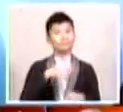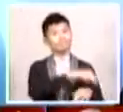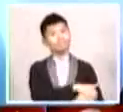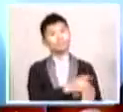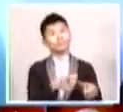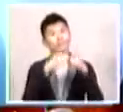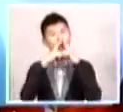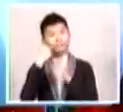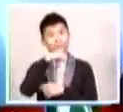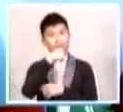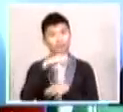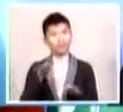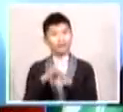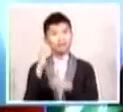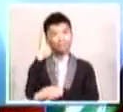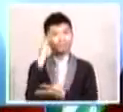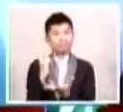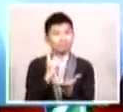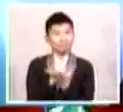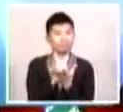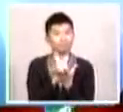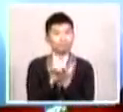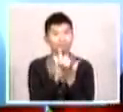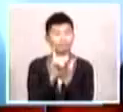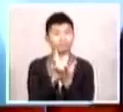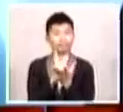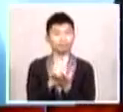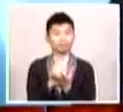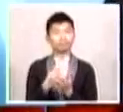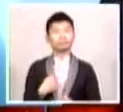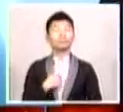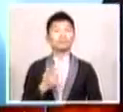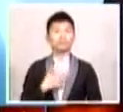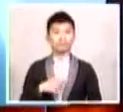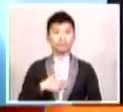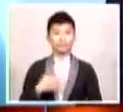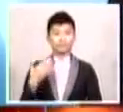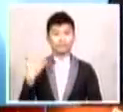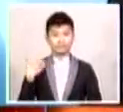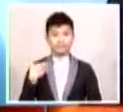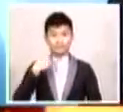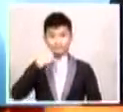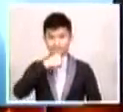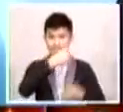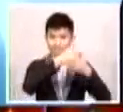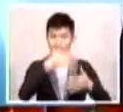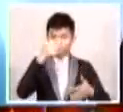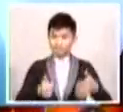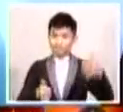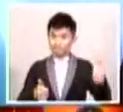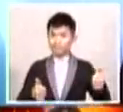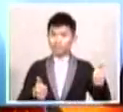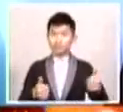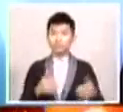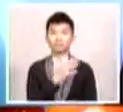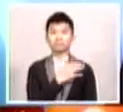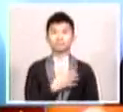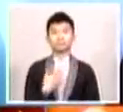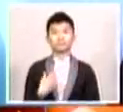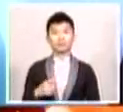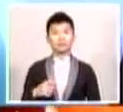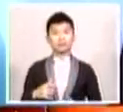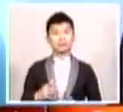湾，开始我的从政生涯。我当然知道，当时两岸的政治领导人，无论